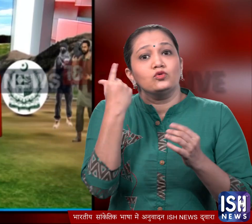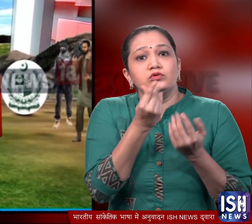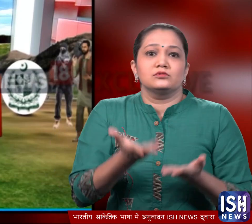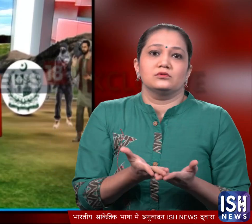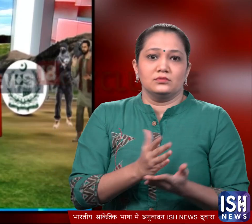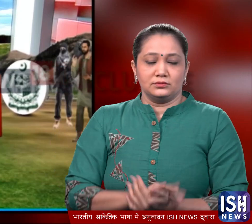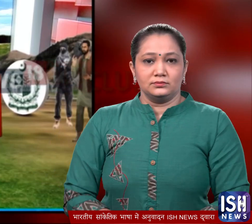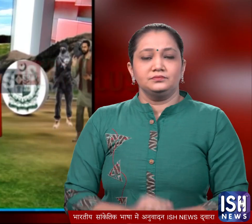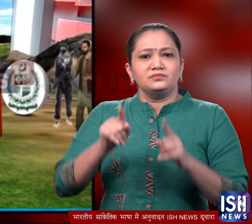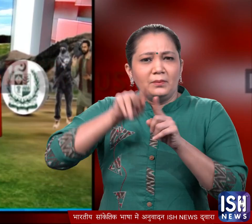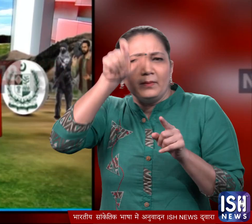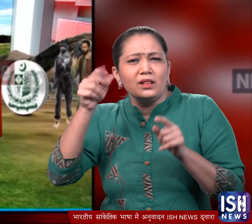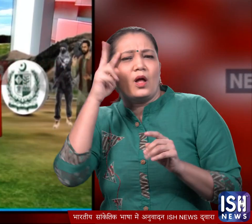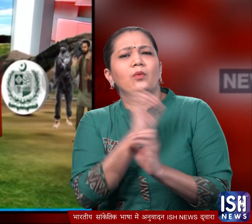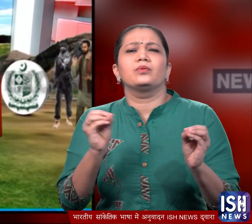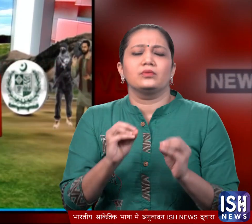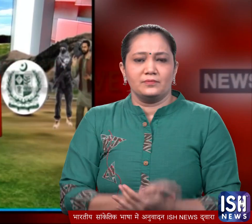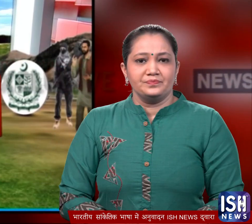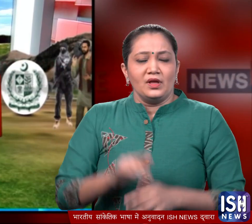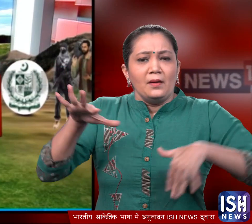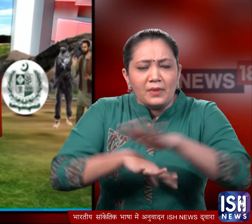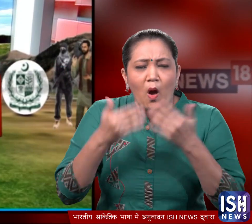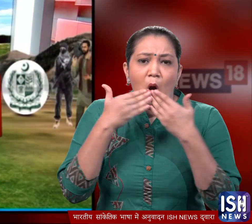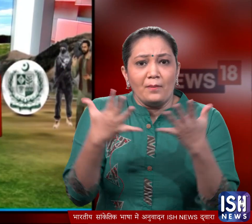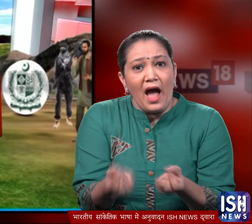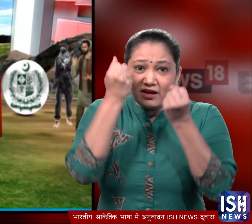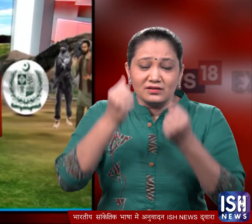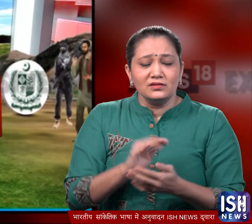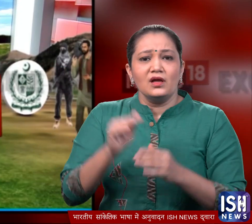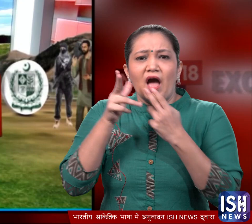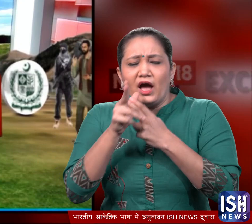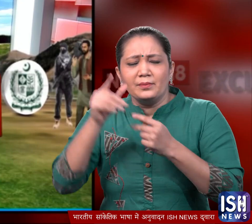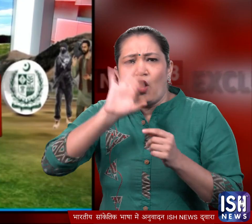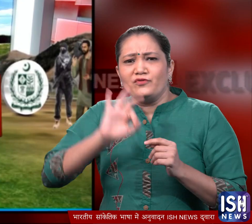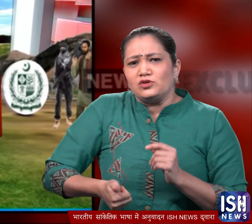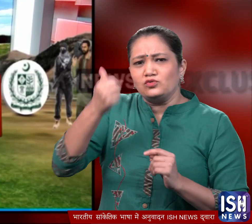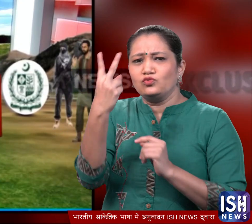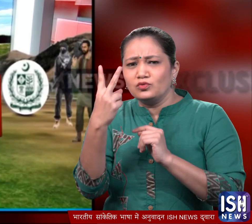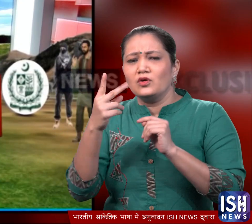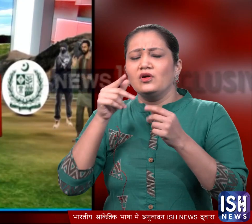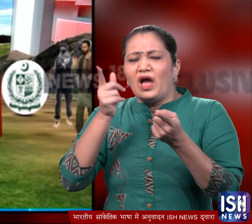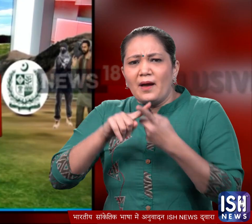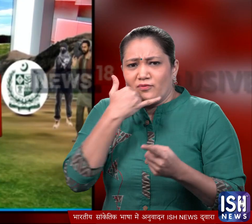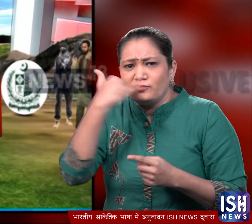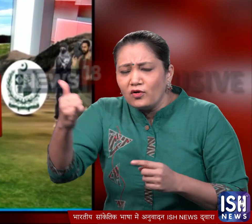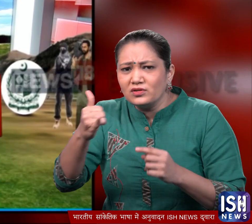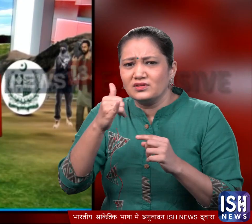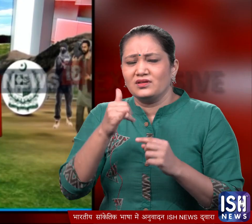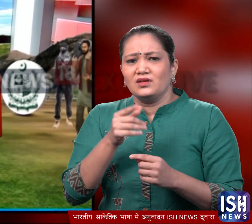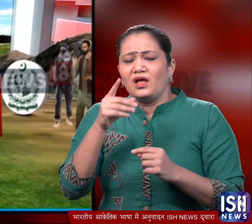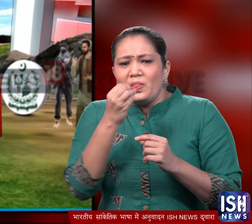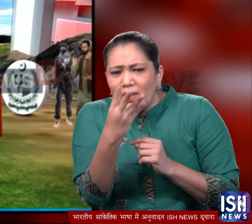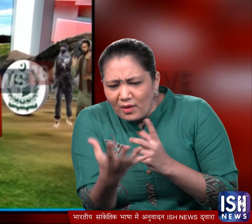का ही इस्तेमाल हो रहा है ताकि किसी को शक न हो। इस साजिश का पर्दाफाश तब हुआ जब सुरक्षा बल के 2 अधिकारियों और जवानों को किए गए